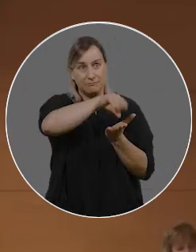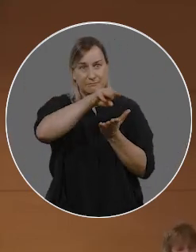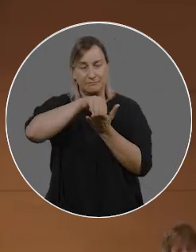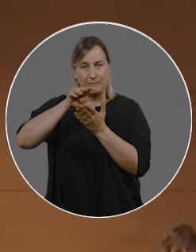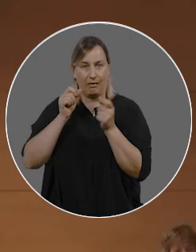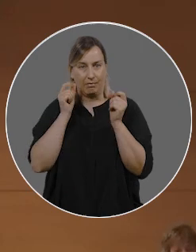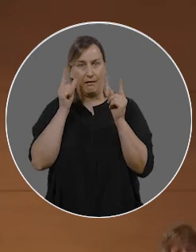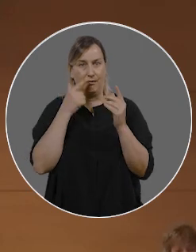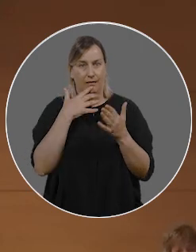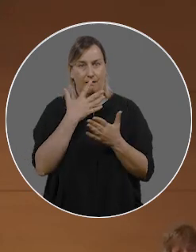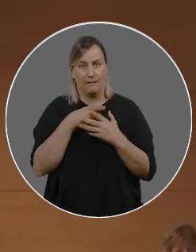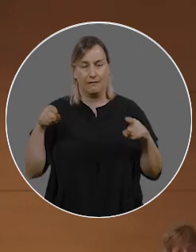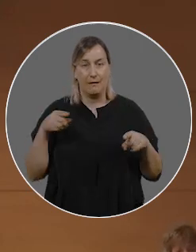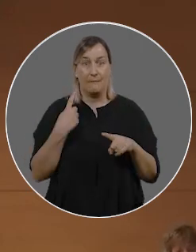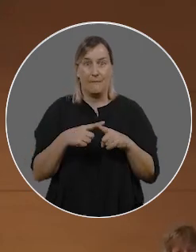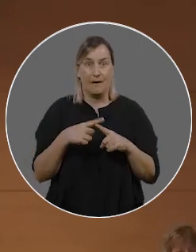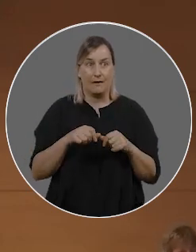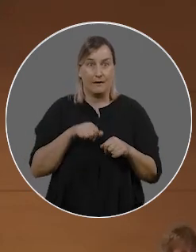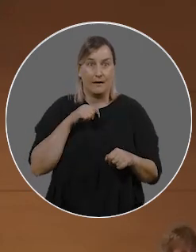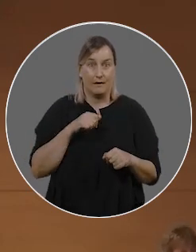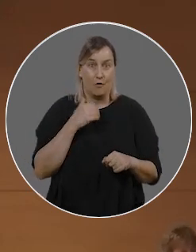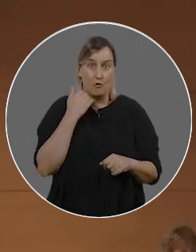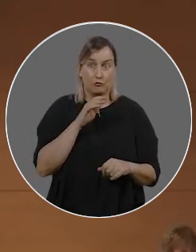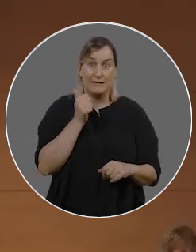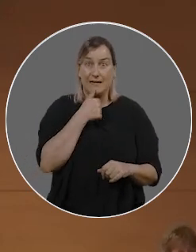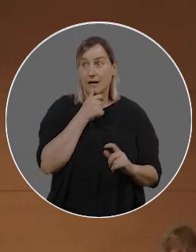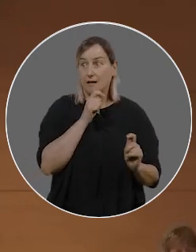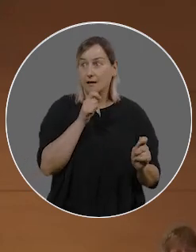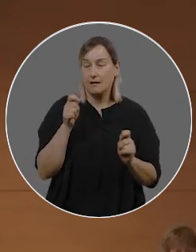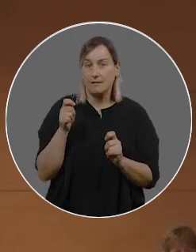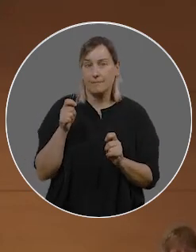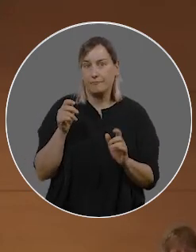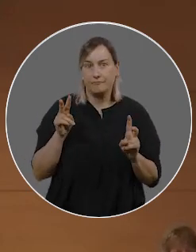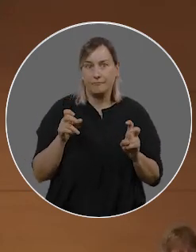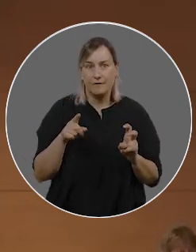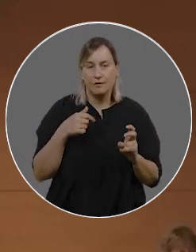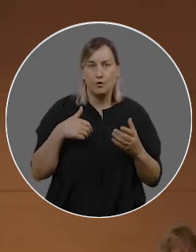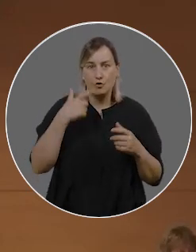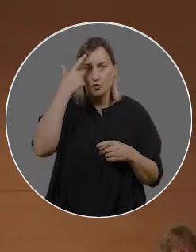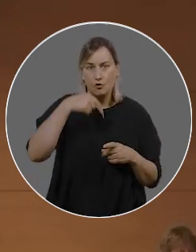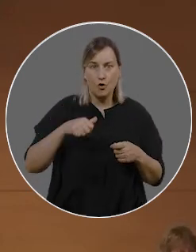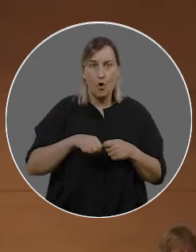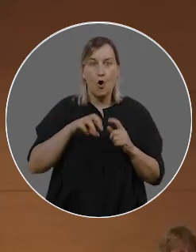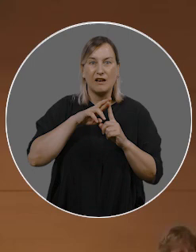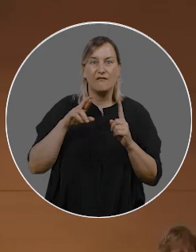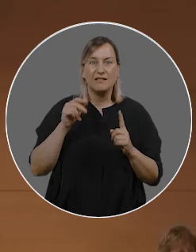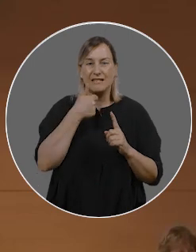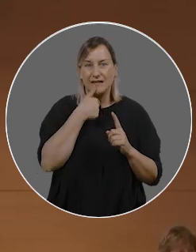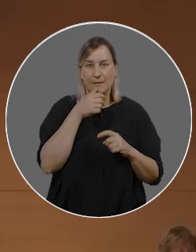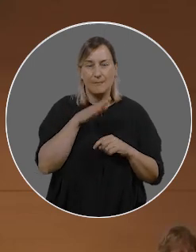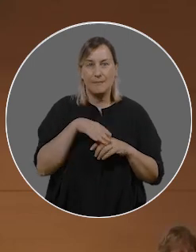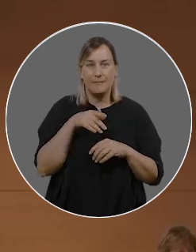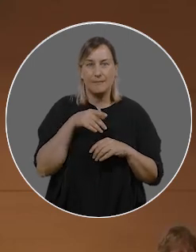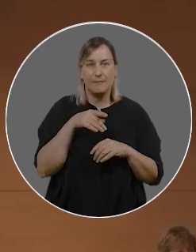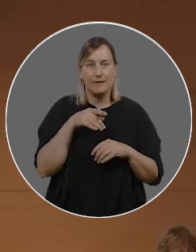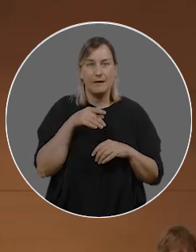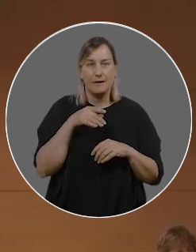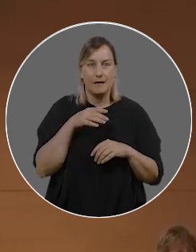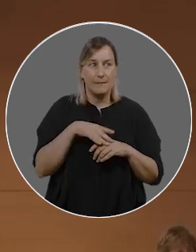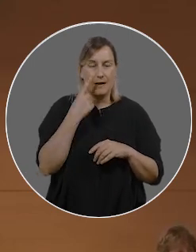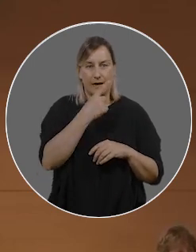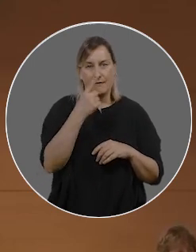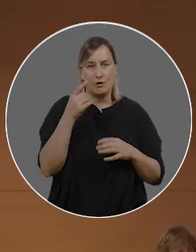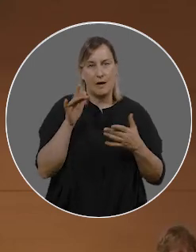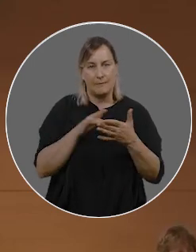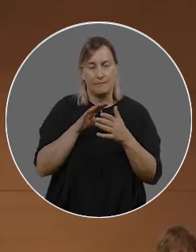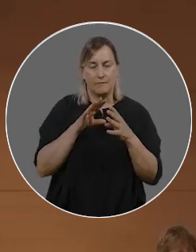bueno, m'ha sorprès molt perquè per tenir un compte, no sé qui ho hauria de tenir en compte, jo vaig tenir com a referència per no haver d'entrar